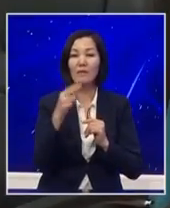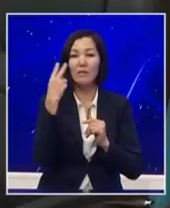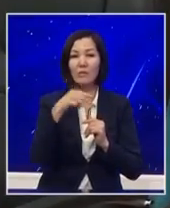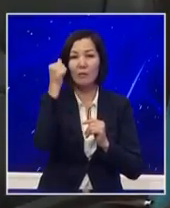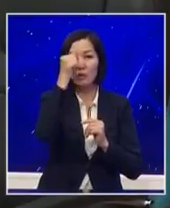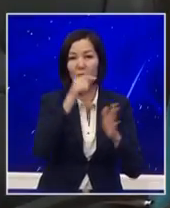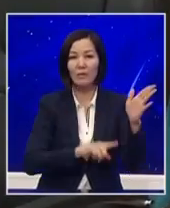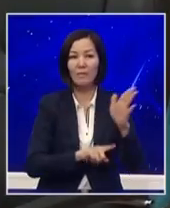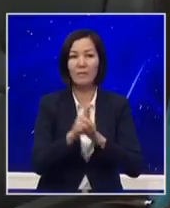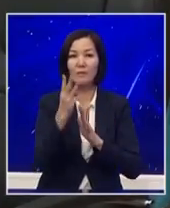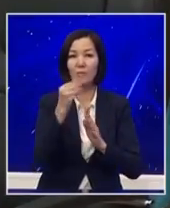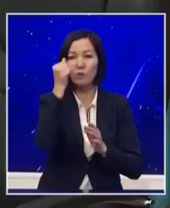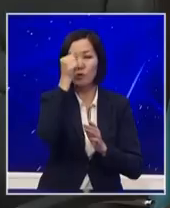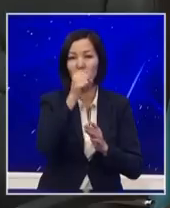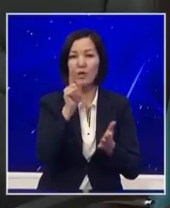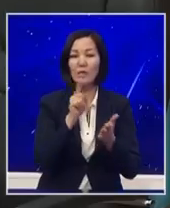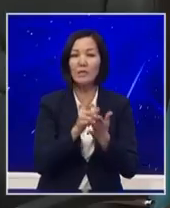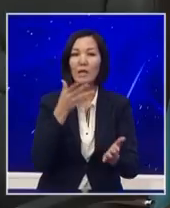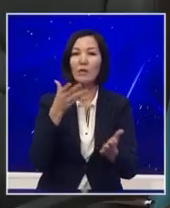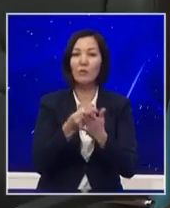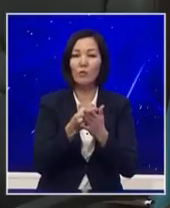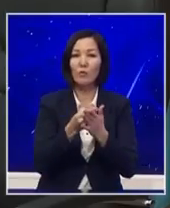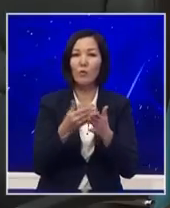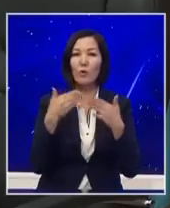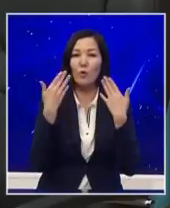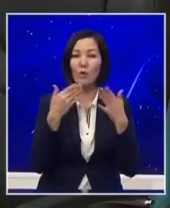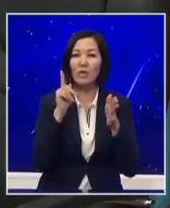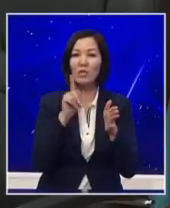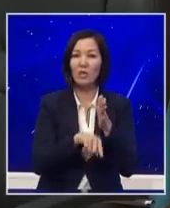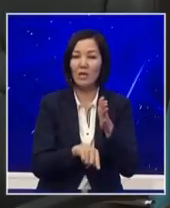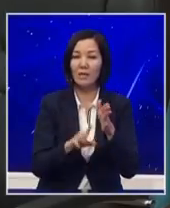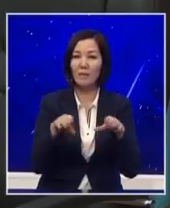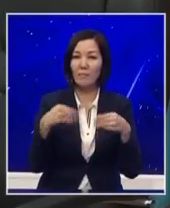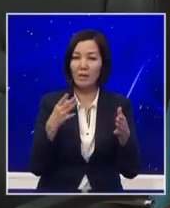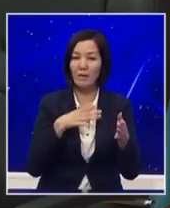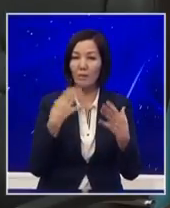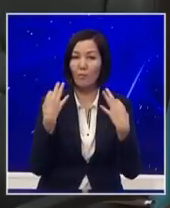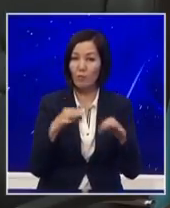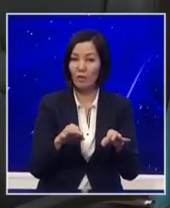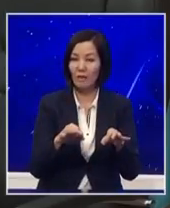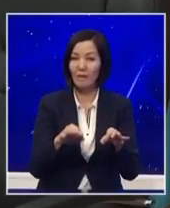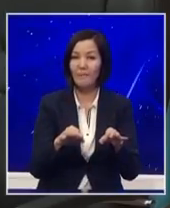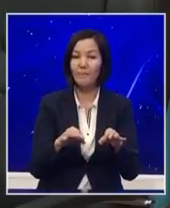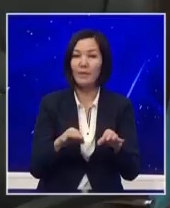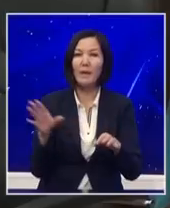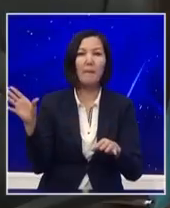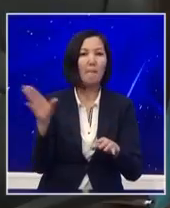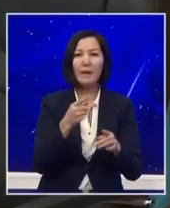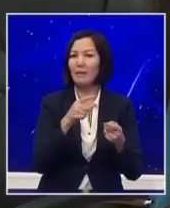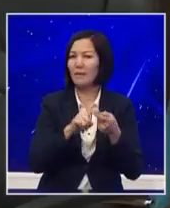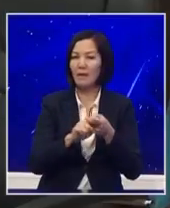бастап 3 жылға салық төлеушілерге жеңілдік берілді. Бұл салықтың жеңілдету бәріне қатысты